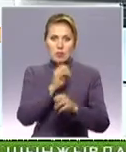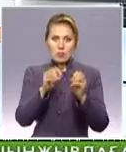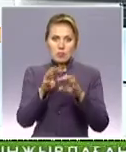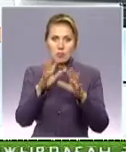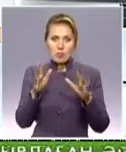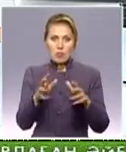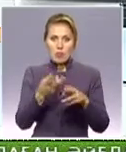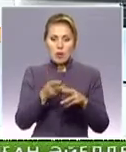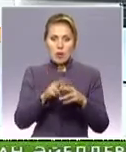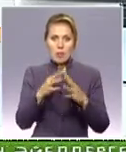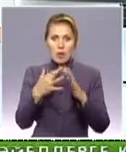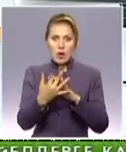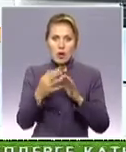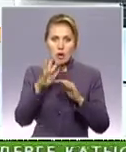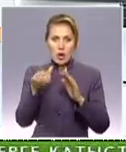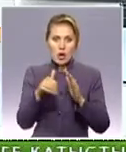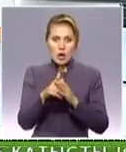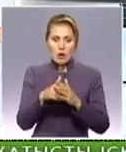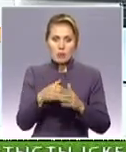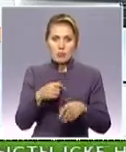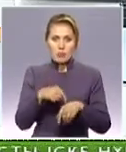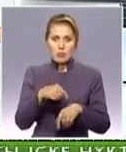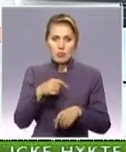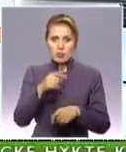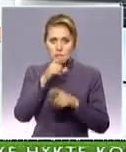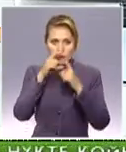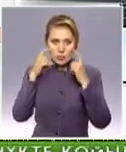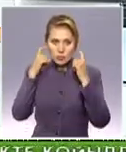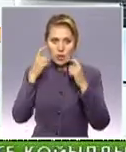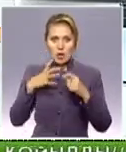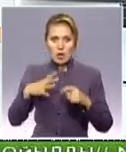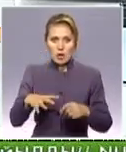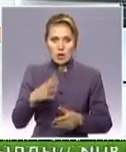ауыл тұрғындары әлі күнге тұмшаланып жүруге мәжбүр.